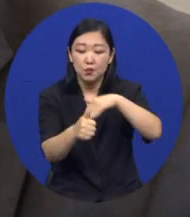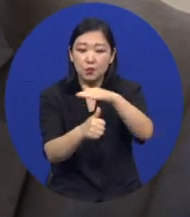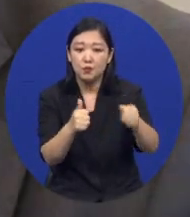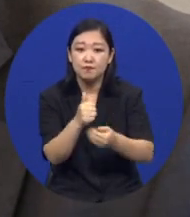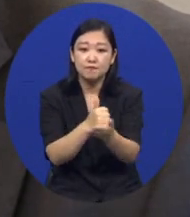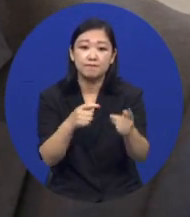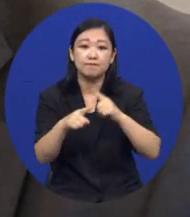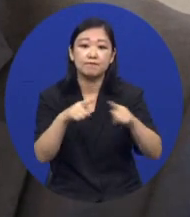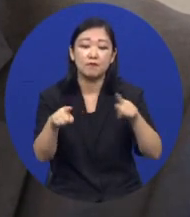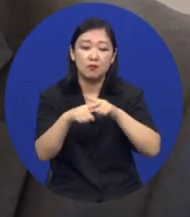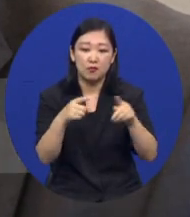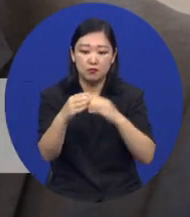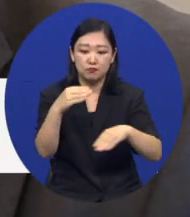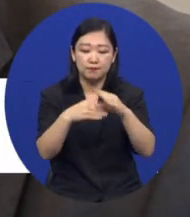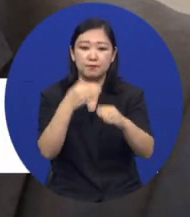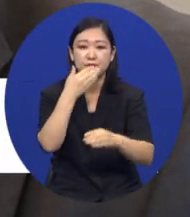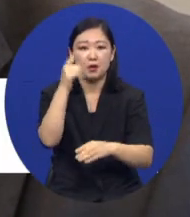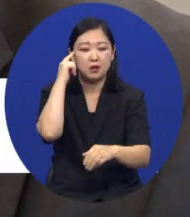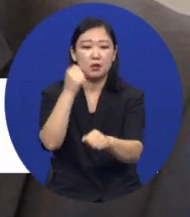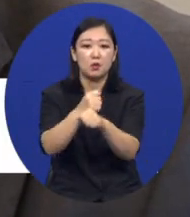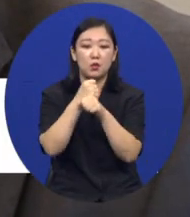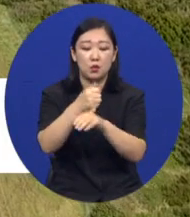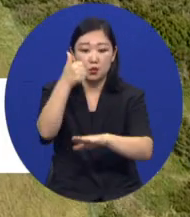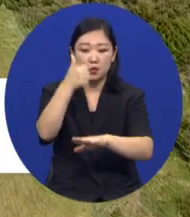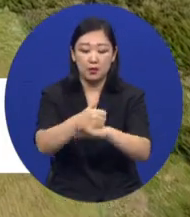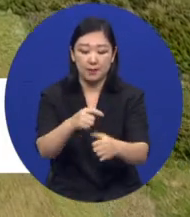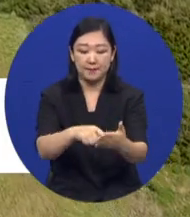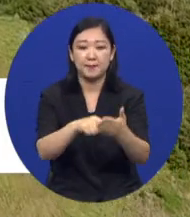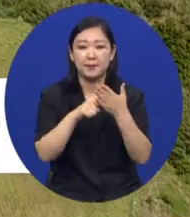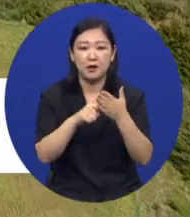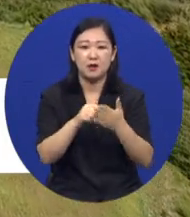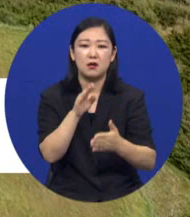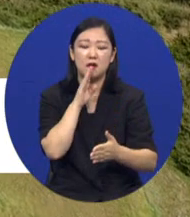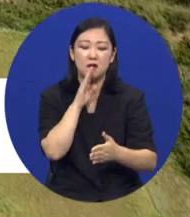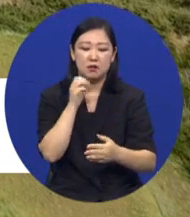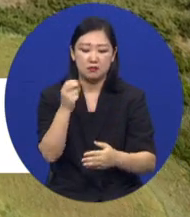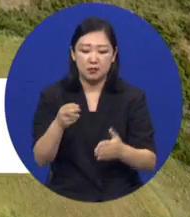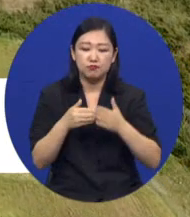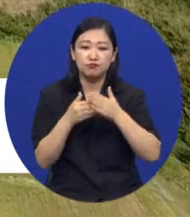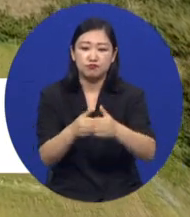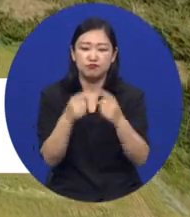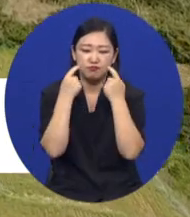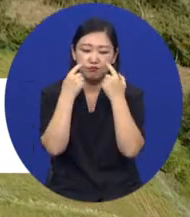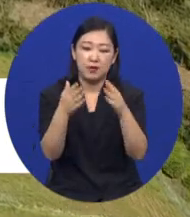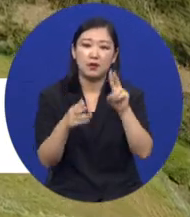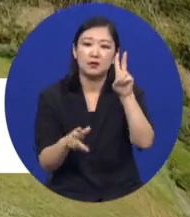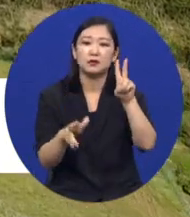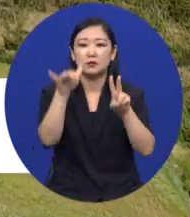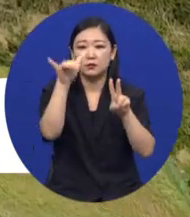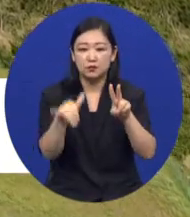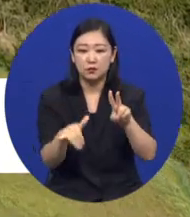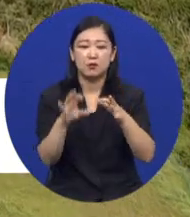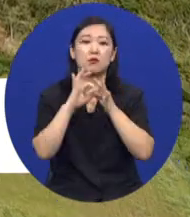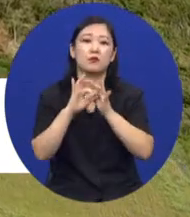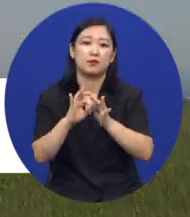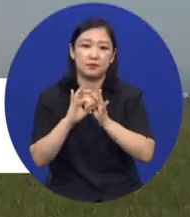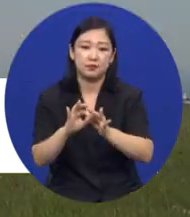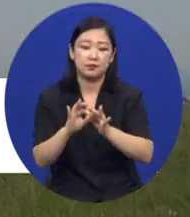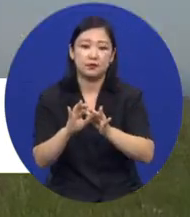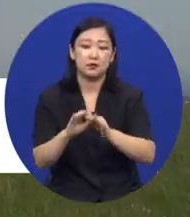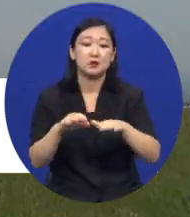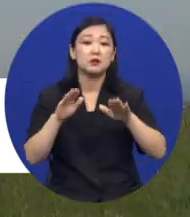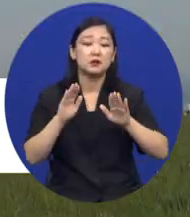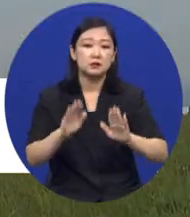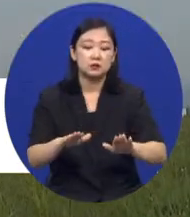평가 보완이 가능하다는 연구 용역 결과가 나오며 사실상 재추진이 분명해진 제주 제2공항과 관련해서는